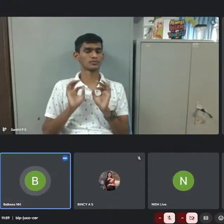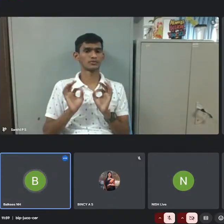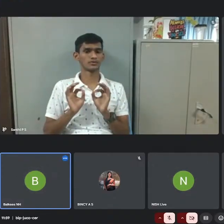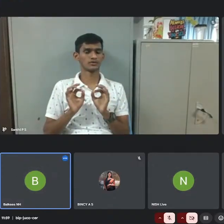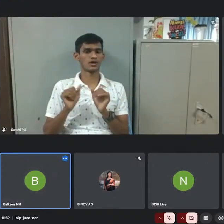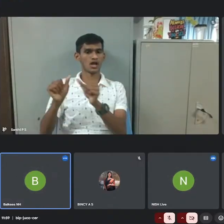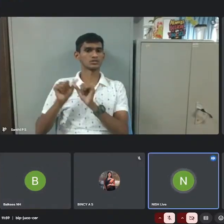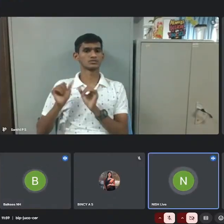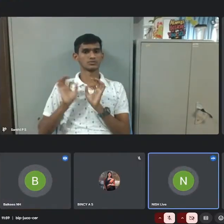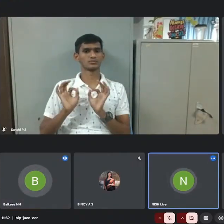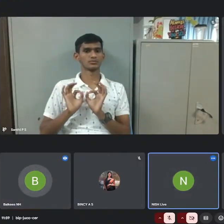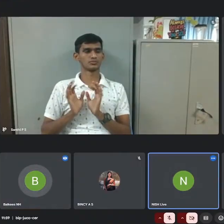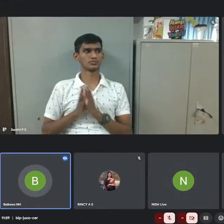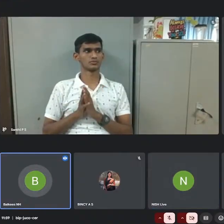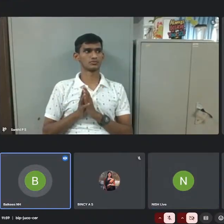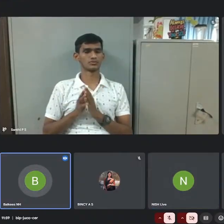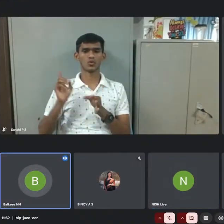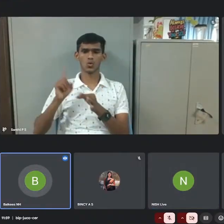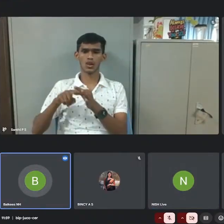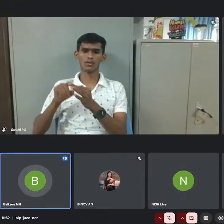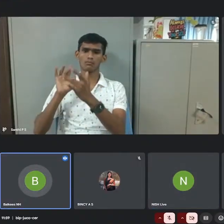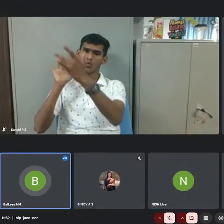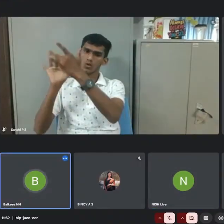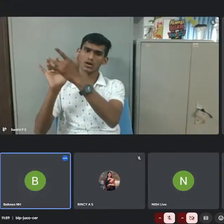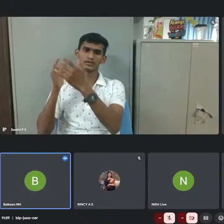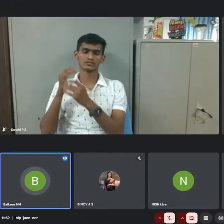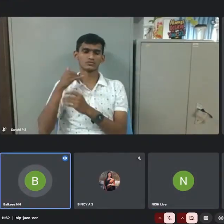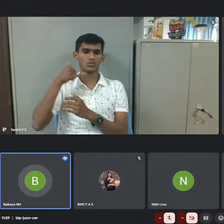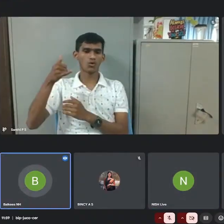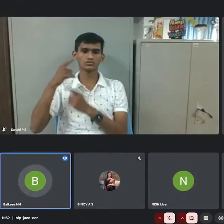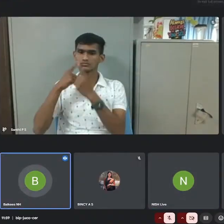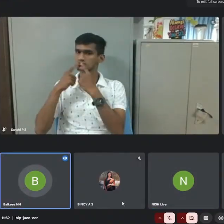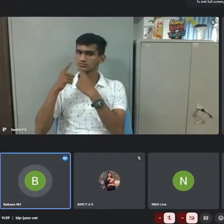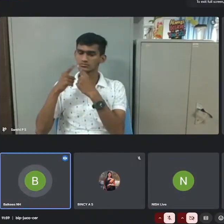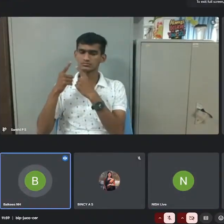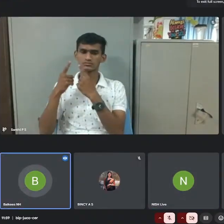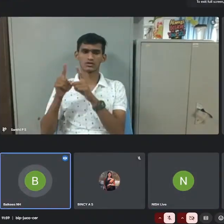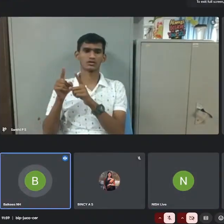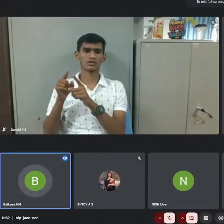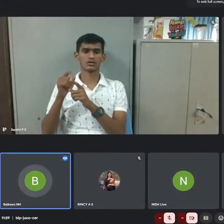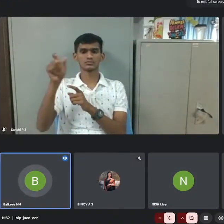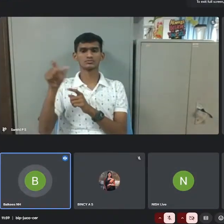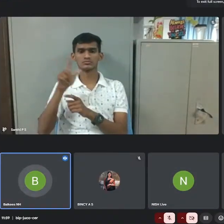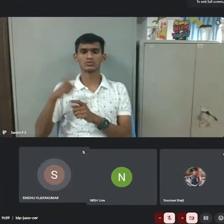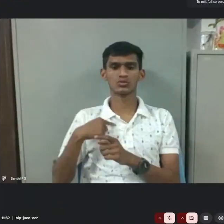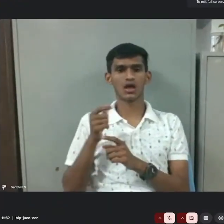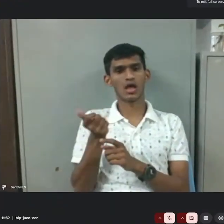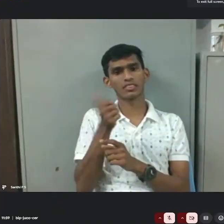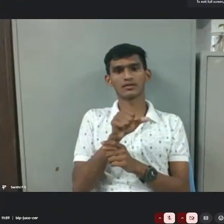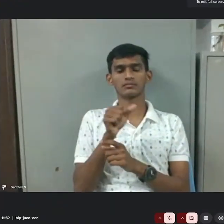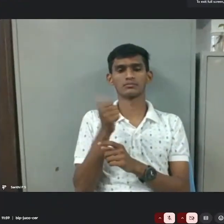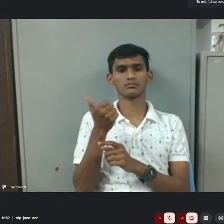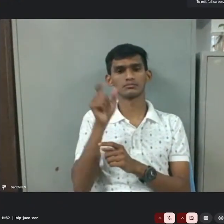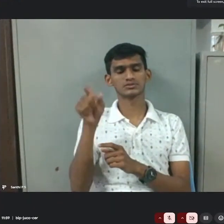ഇല്ല. അതന്നെ കൊല്ലായിട്ട് ബന്ധപ്പെട്ടു, ഫോൺ വിളിച്ചു. പക്ഷെ അവര് വേറെ ആളെ വിളിക്കാൻ പറഞ്ഞു. ആള് ഒരു വയലന്റ്